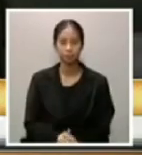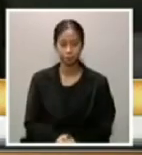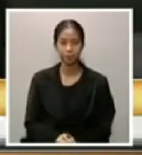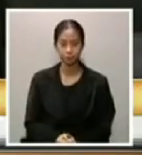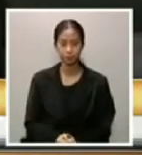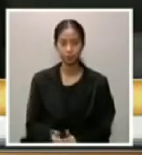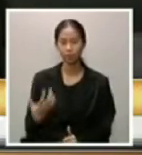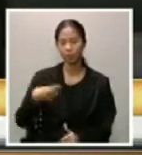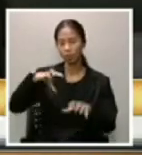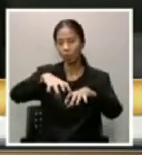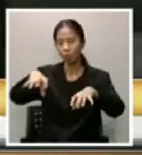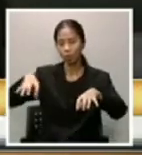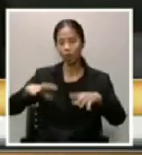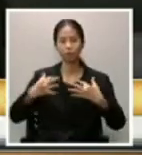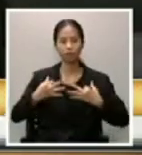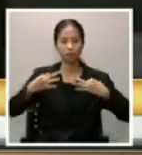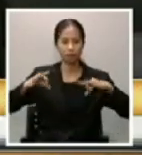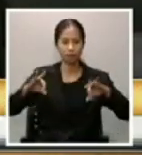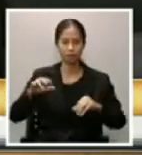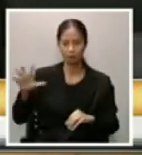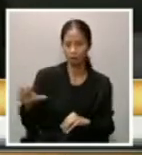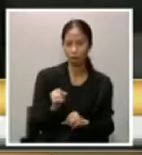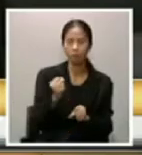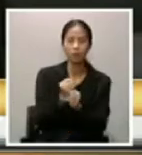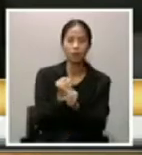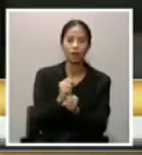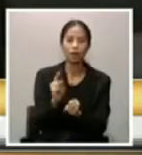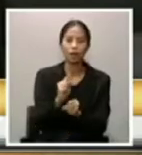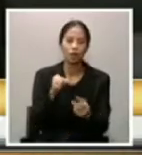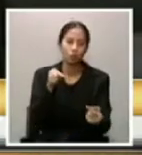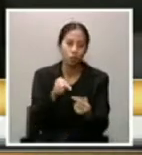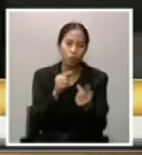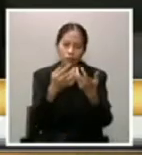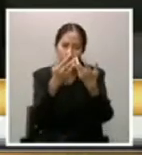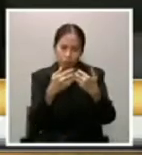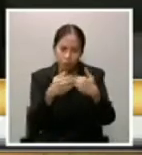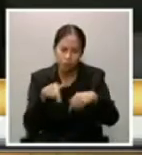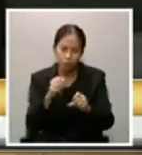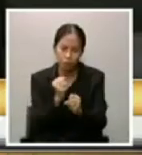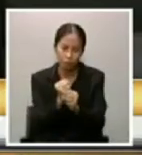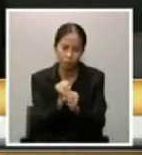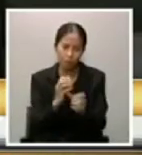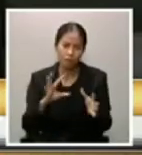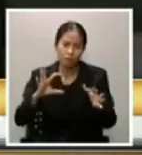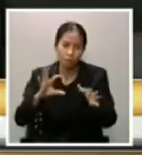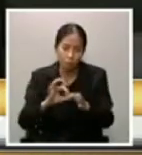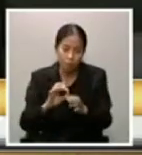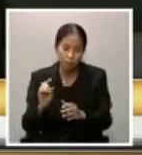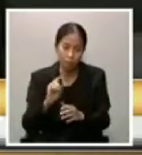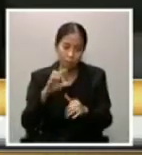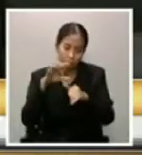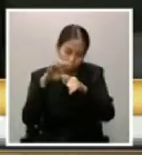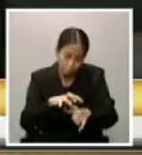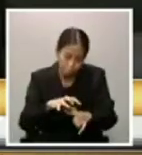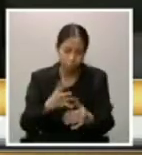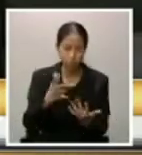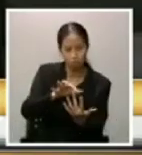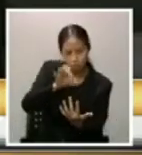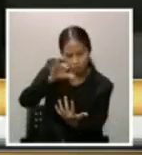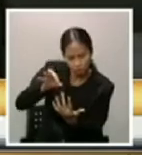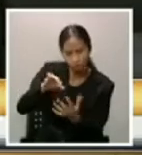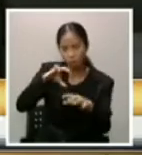และองค์กรอิสระก็กลับถูกนำมาใช้เป็นเครื่องมือเป็นกลไกในการเข้ามาแทรกแซงครอบงำการสรรหาองค์กร